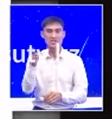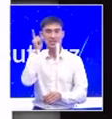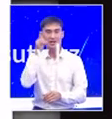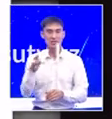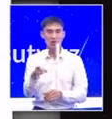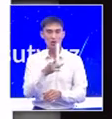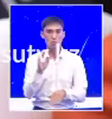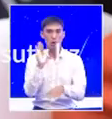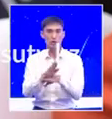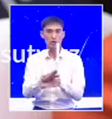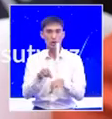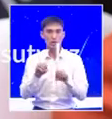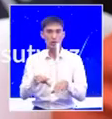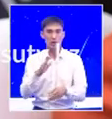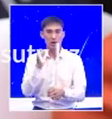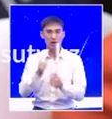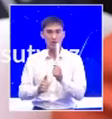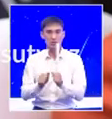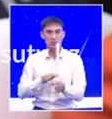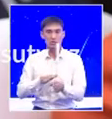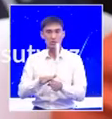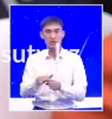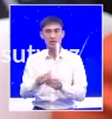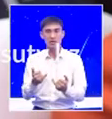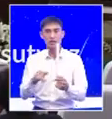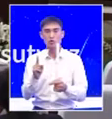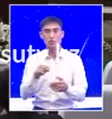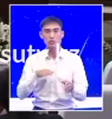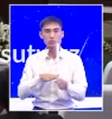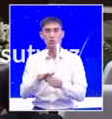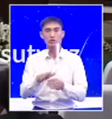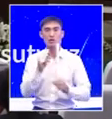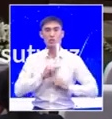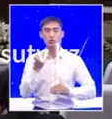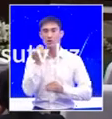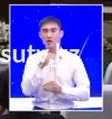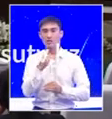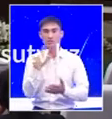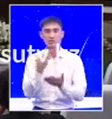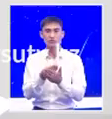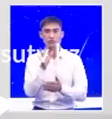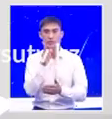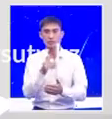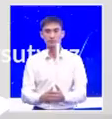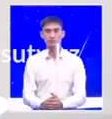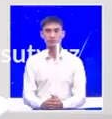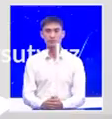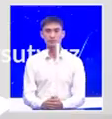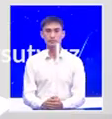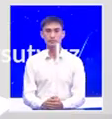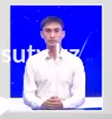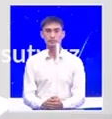Он поручил им разобраться по каждому из направлений для того, чтобы исполнить работу качественно и в срок. Акима